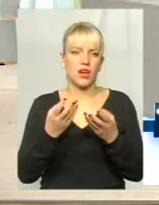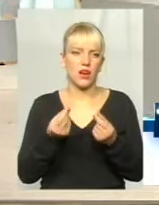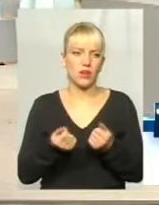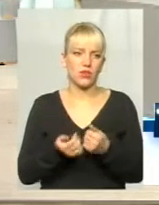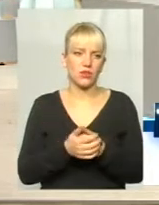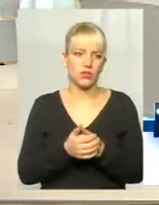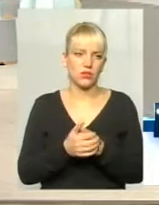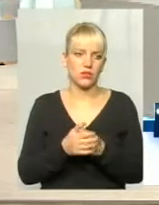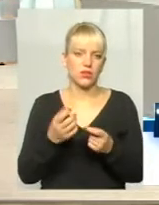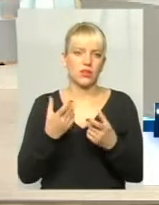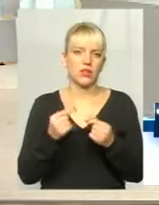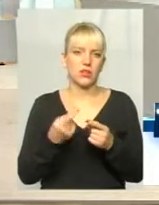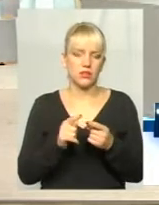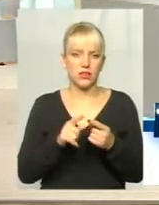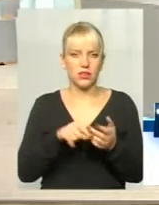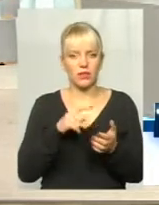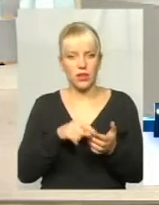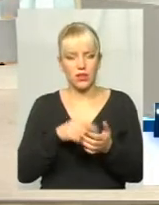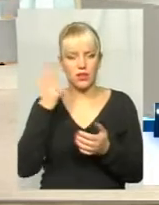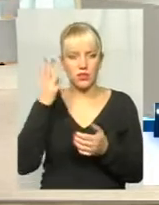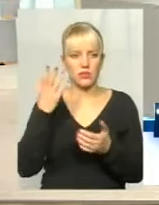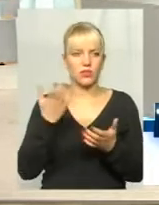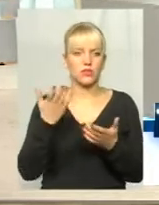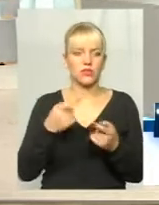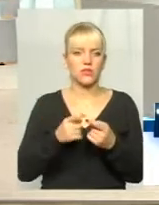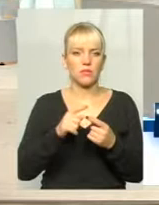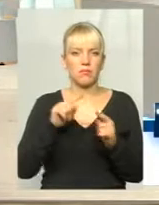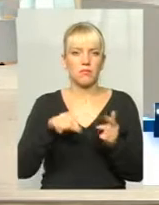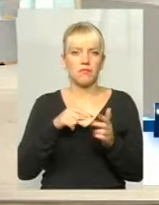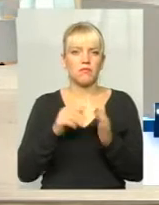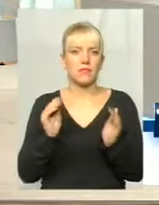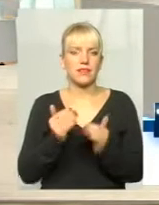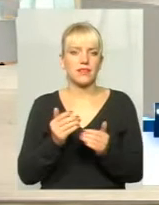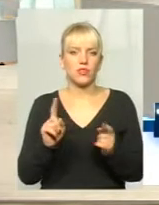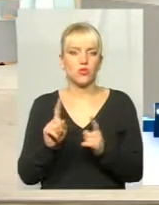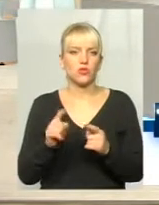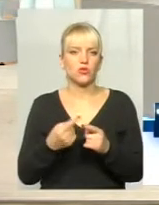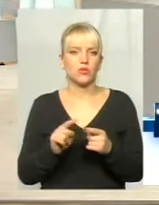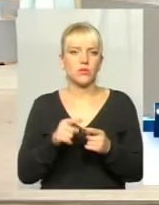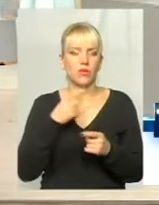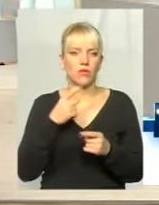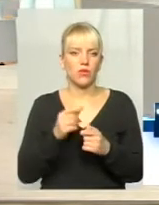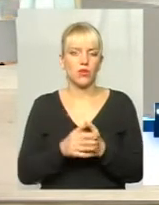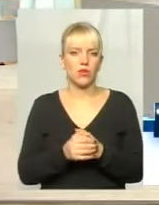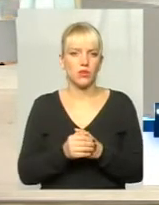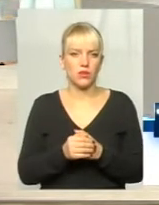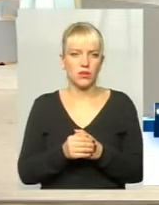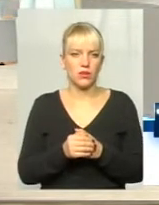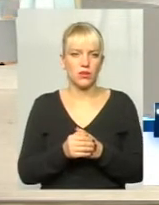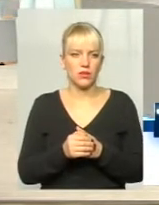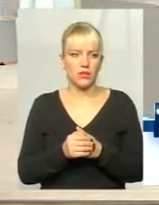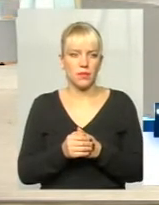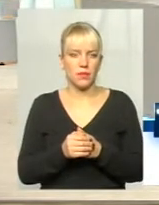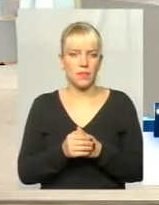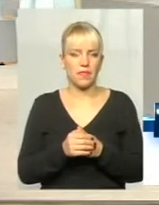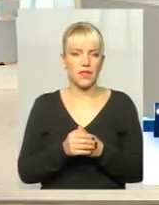Дякую. А можете сказати, де це? Це Хмельницький, це місте, що це за містечко? Про що ми говоримо? Містечко Хмельницького